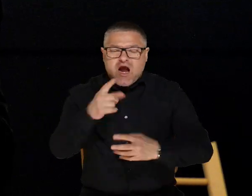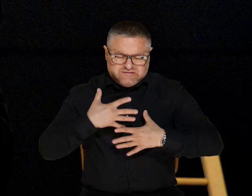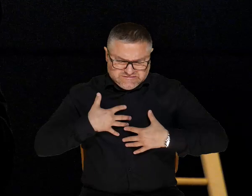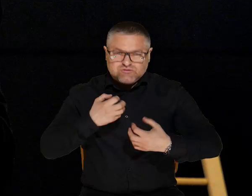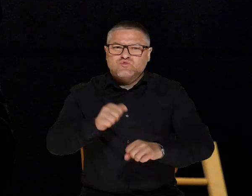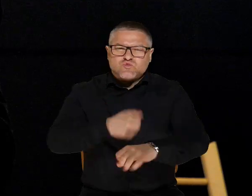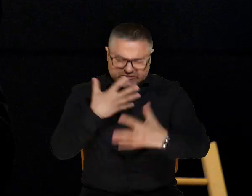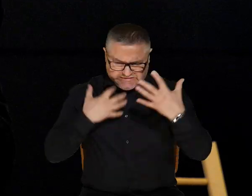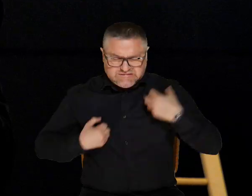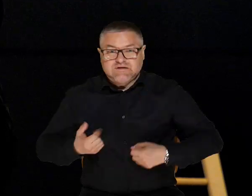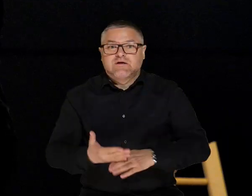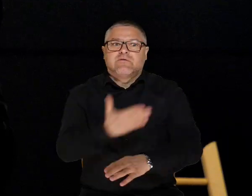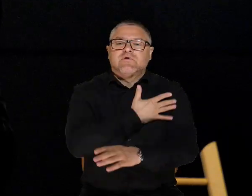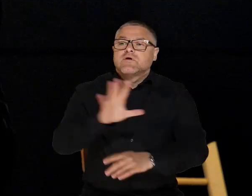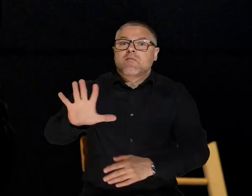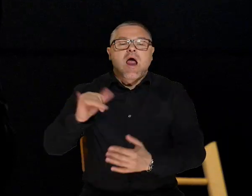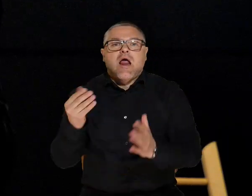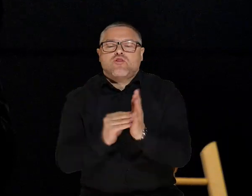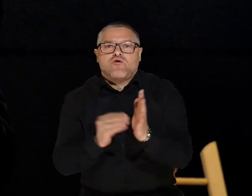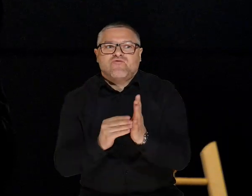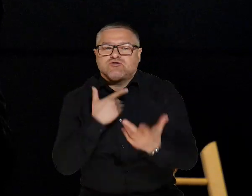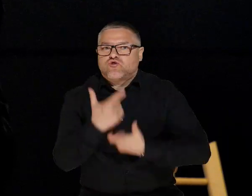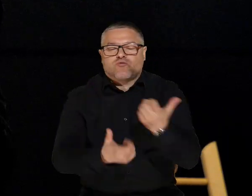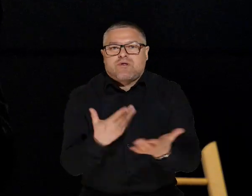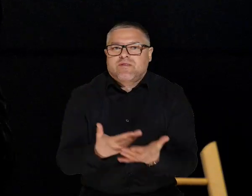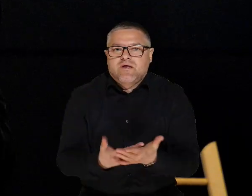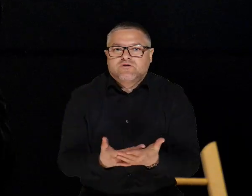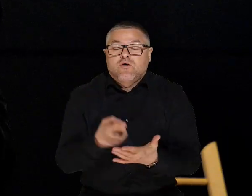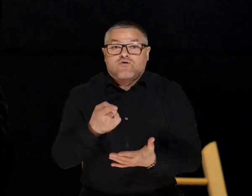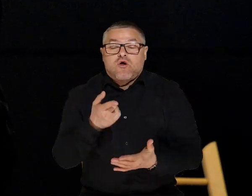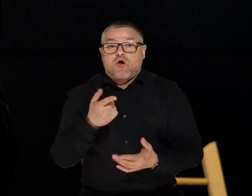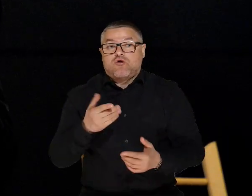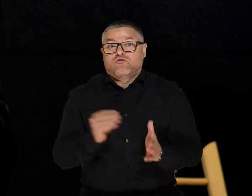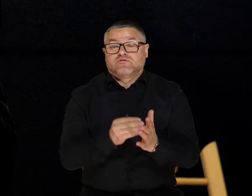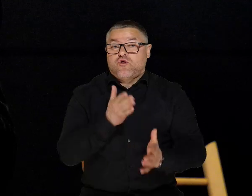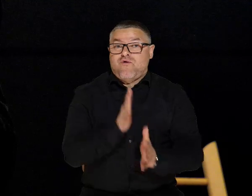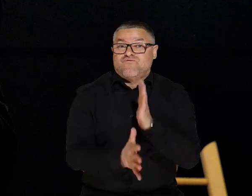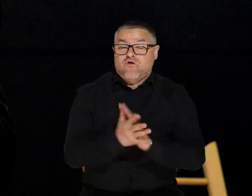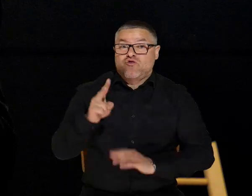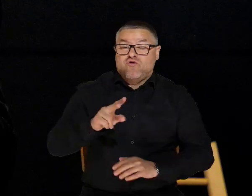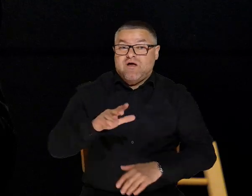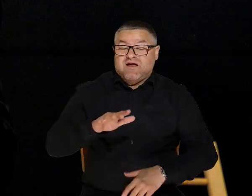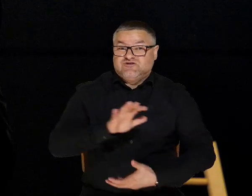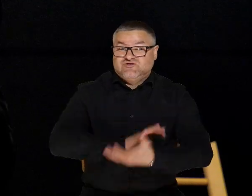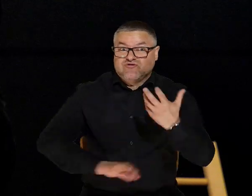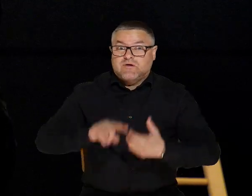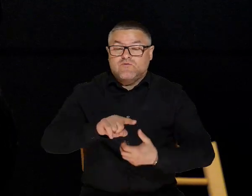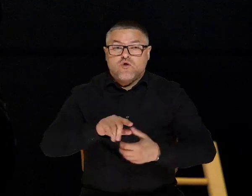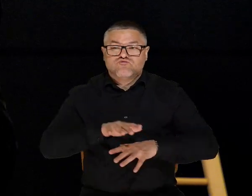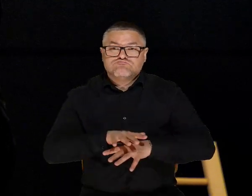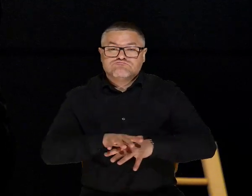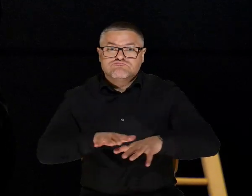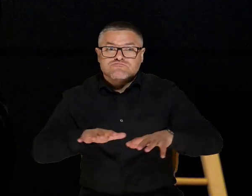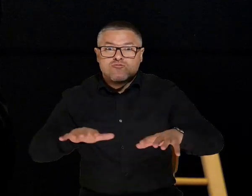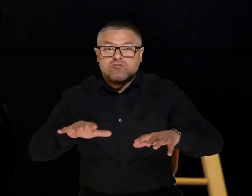wcześniejszymi doświadczeniami. Natomiast znowu broniłbym tego, że to doświadczenie II wojny światowej właśnie przez swoją skalę, przez skalę tego,